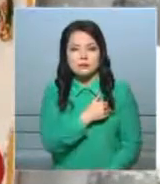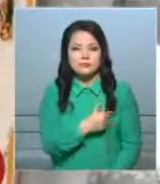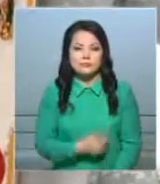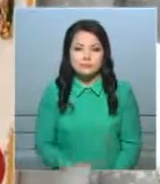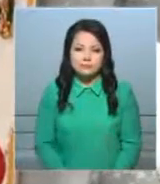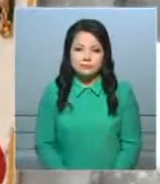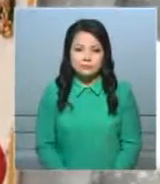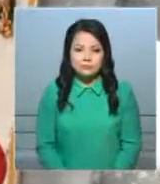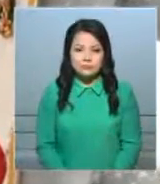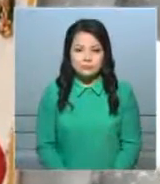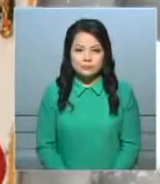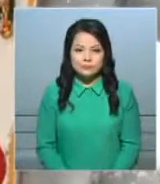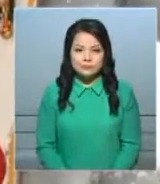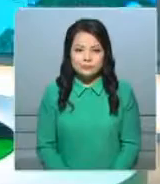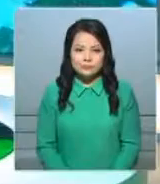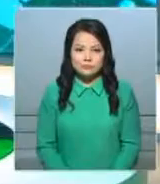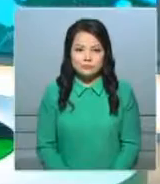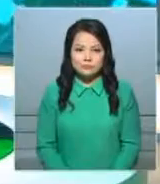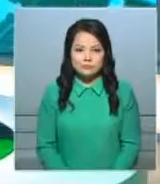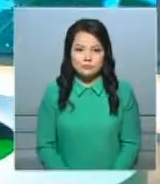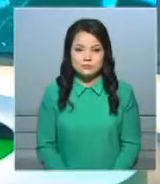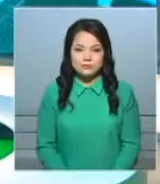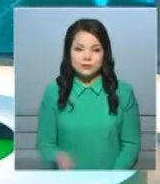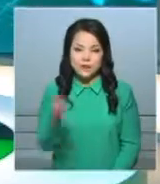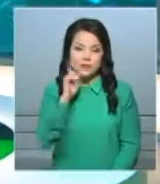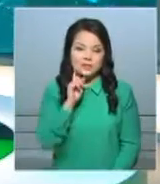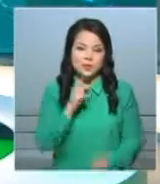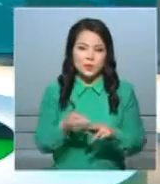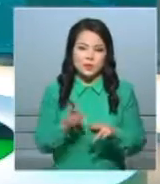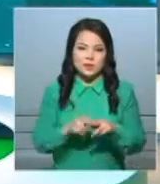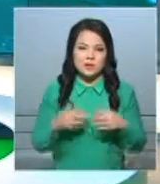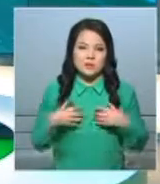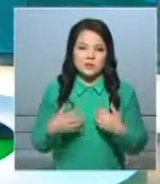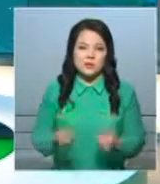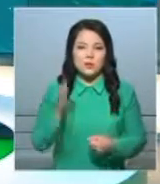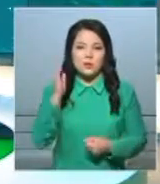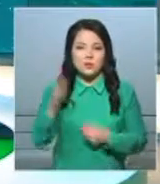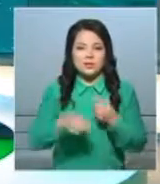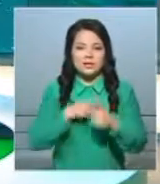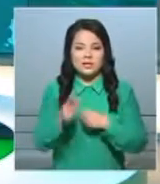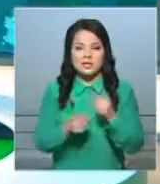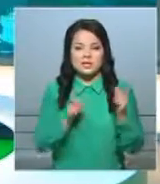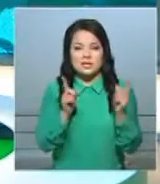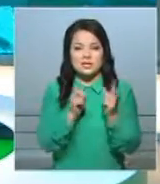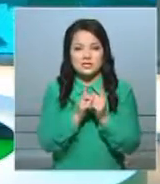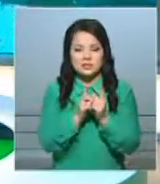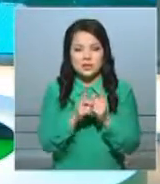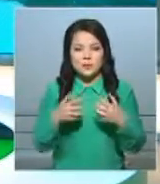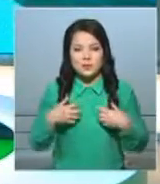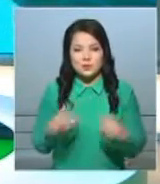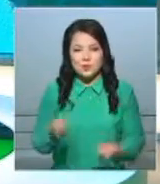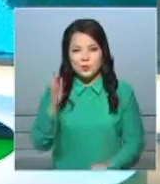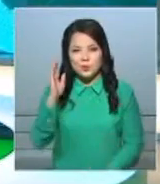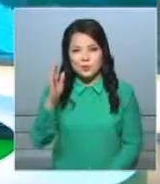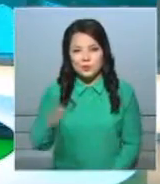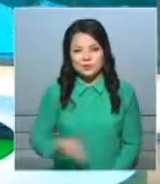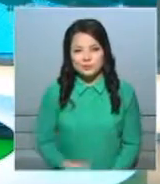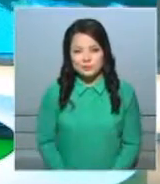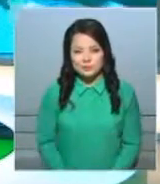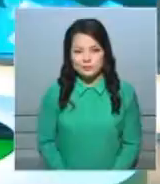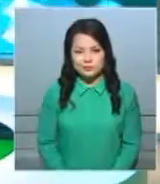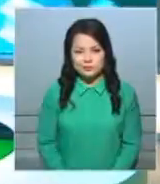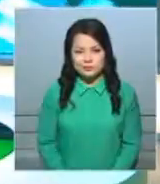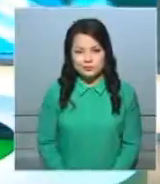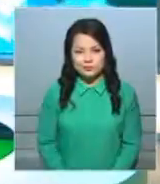24 кезет, Қостанай. Арна тілшілері әзірлеген жаңалықтар топтамасы осымен тәмам. Ден қойып тыңдағандарыңызға рахмет.